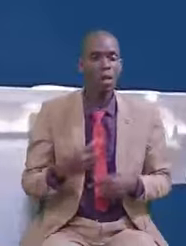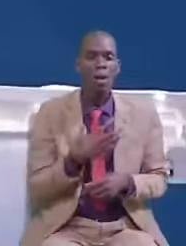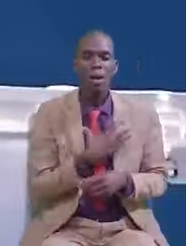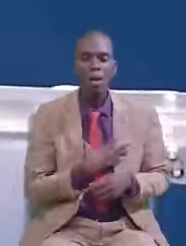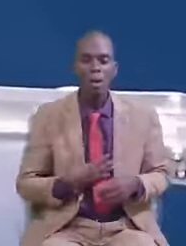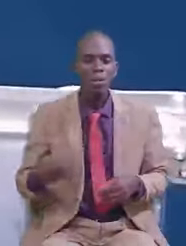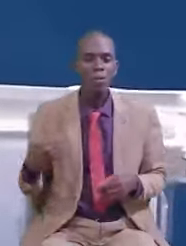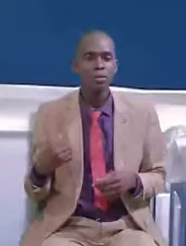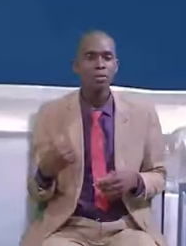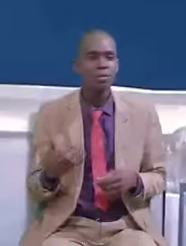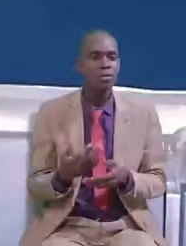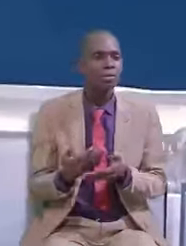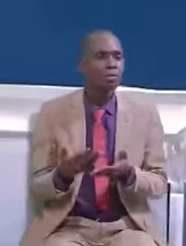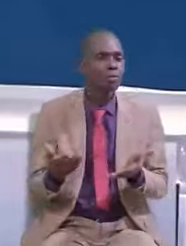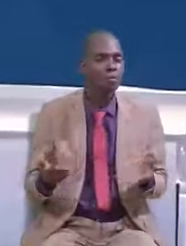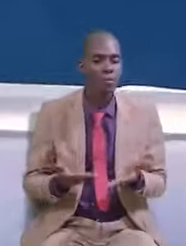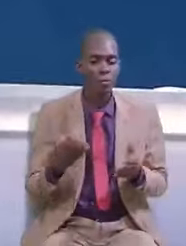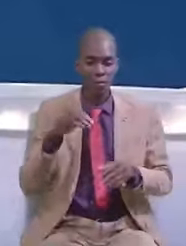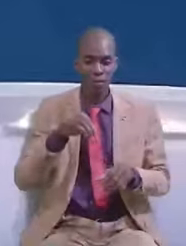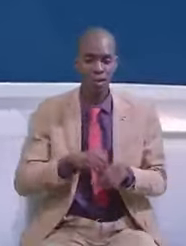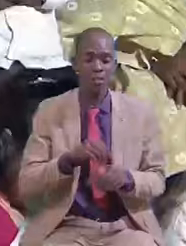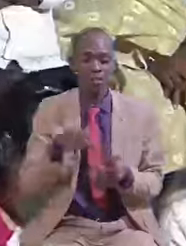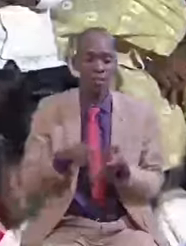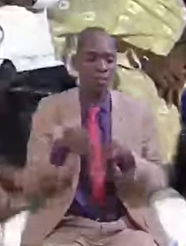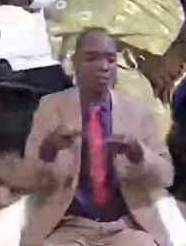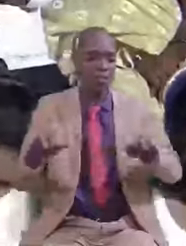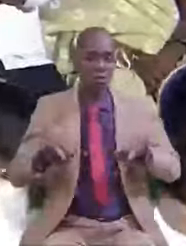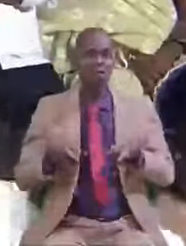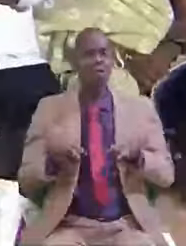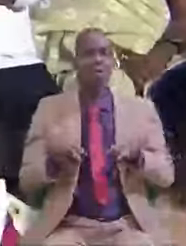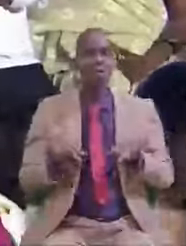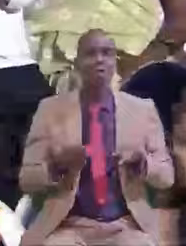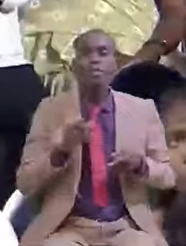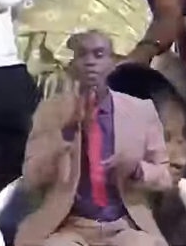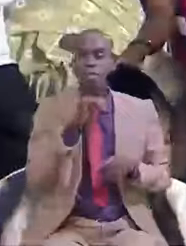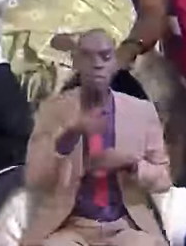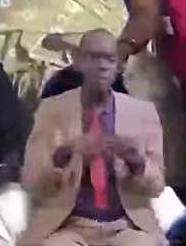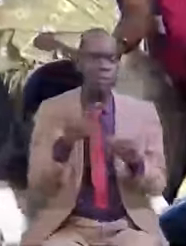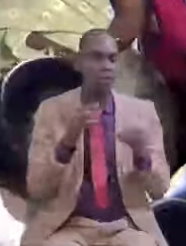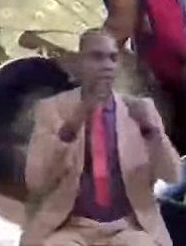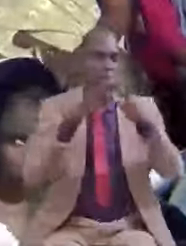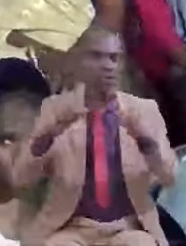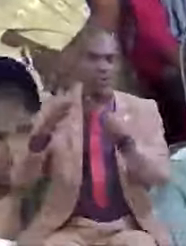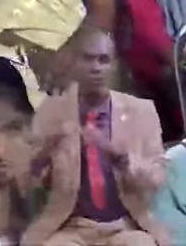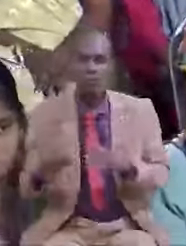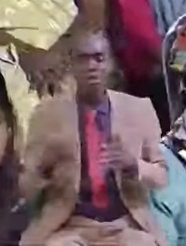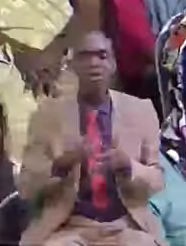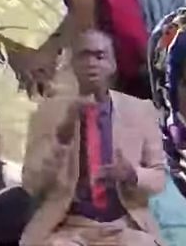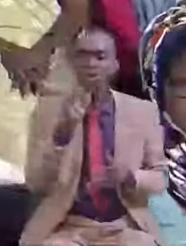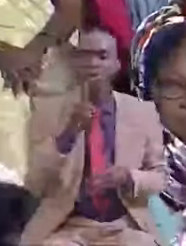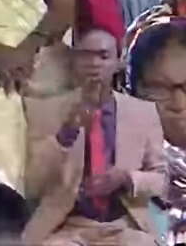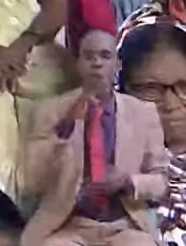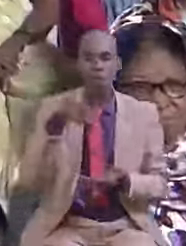Et ici en Inde, ce n'est pas là où vous êtes assis. Ce n'est pas là où vous êtes assis